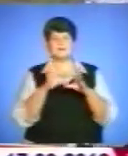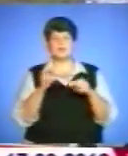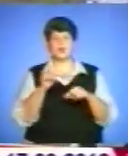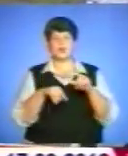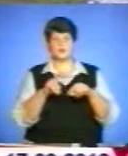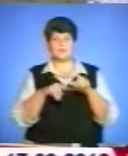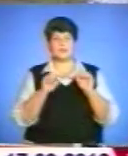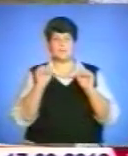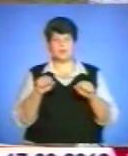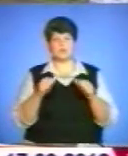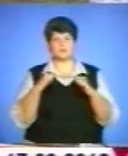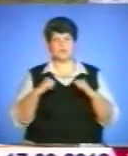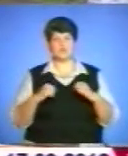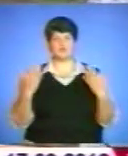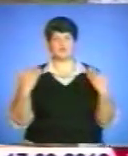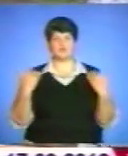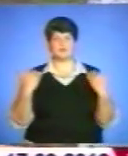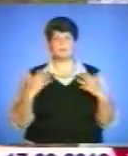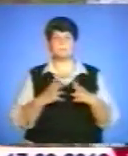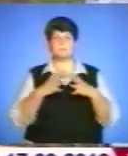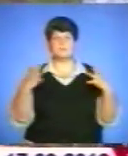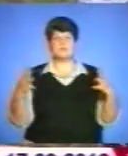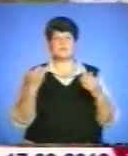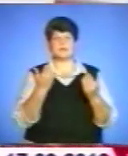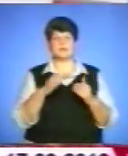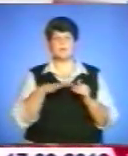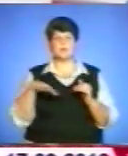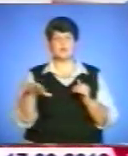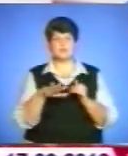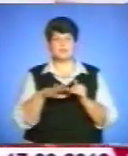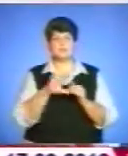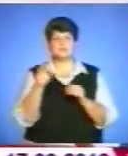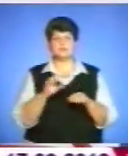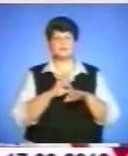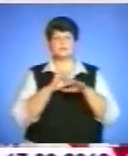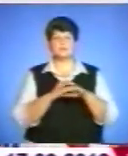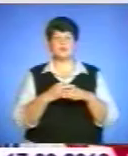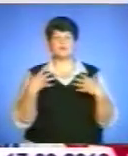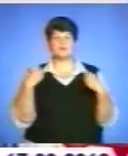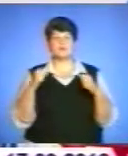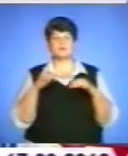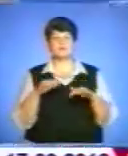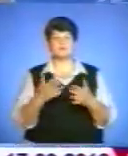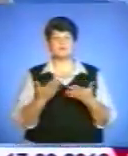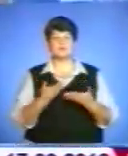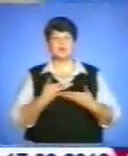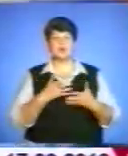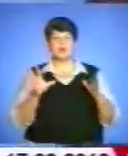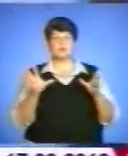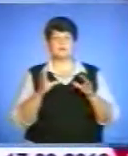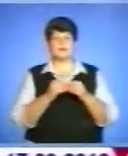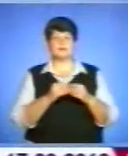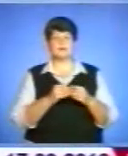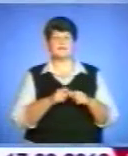можна спокійно віддихнути. Побільше би таких площадок по місту. Усіх, хто веде здоровий спосіб життя, об'єднала соціальна ініціатива